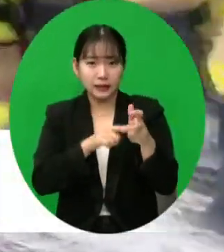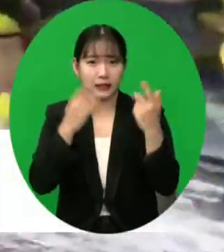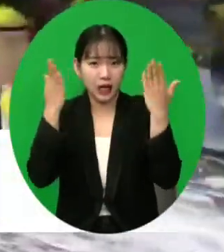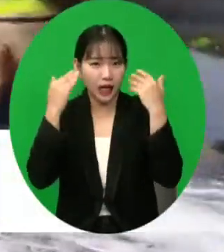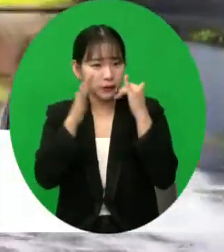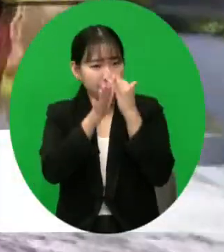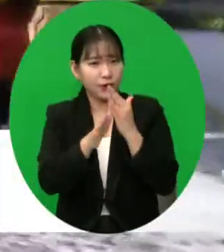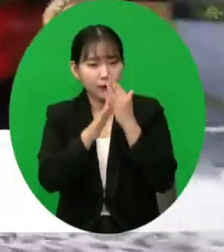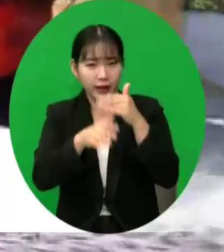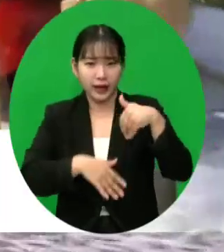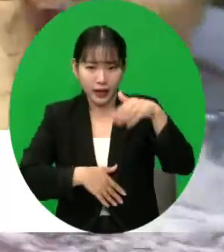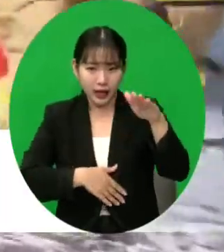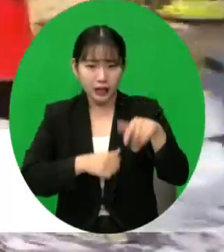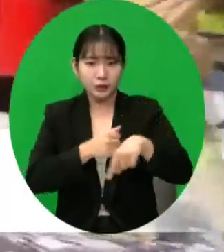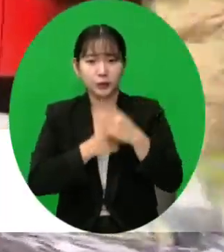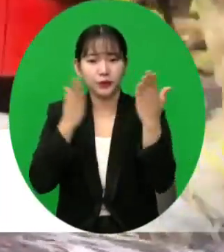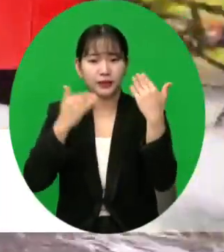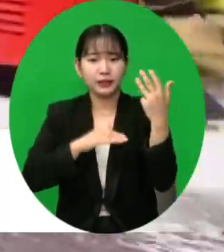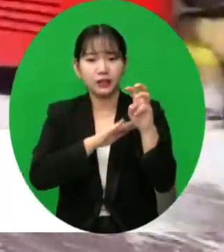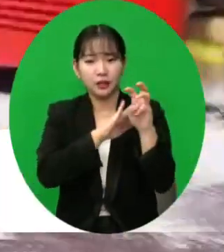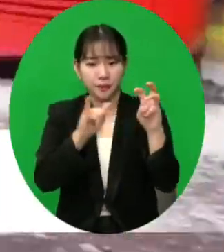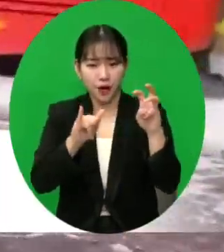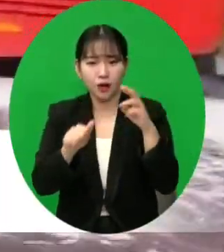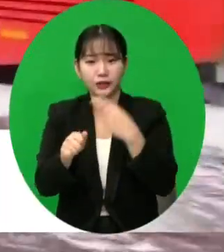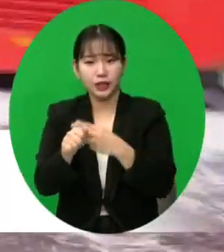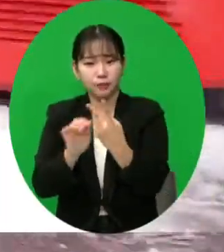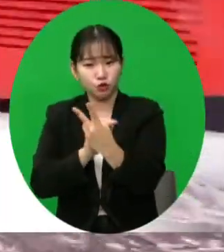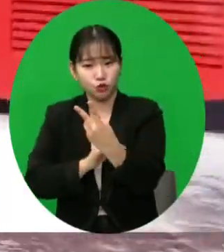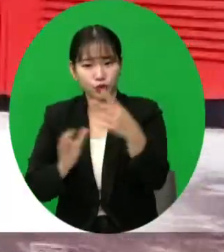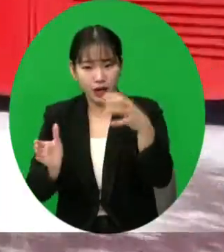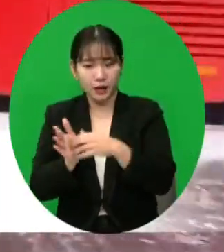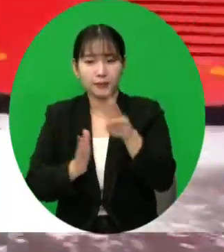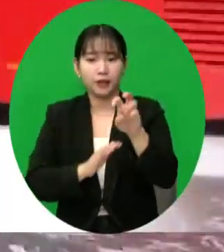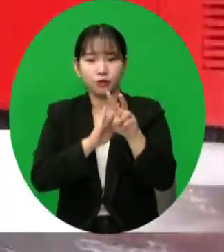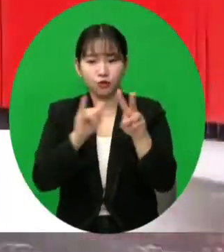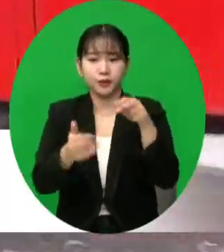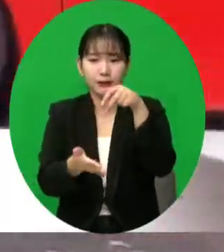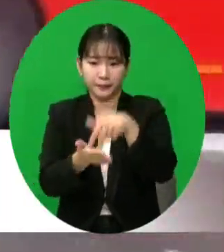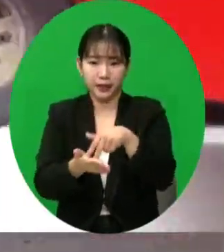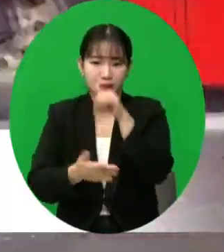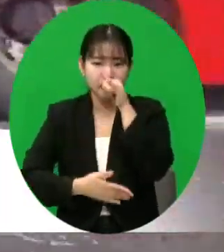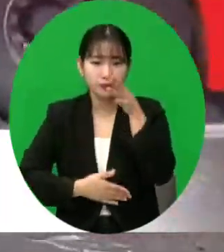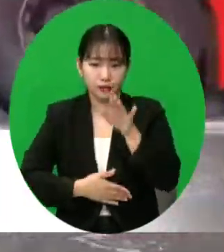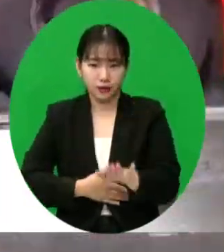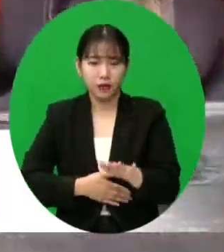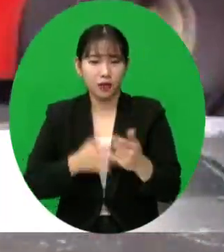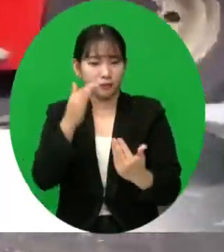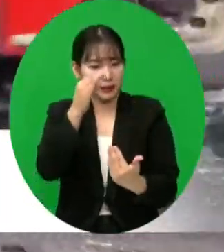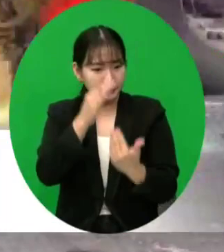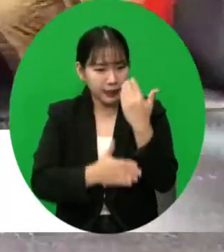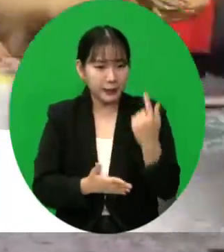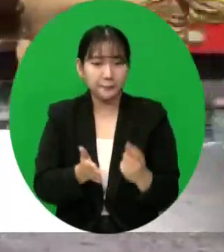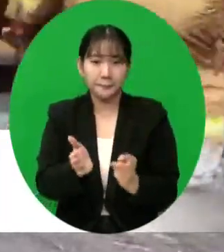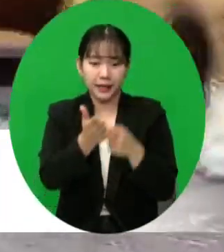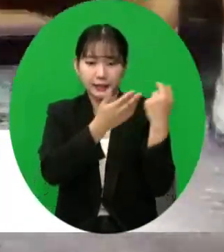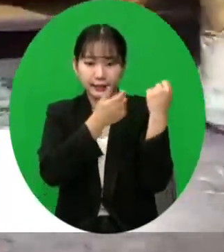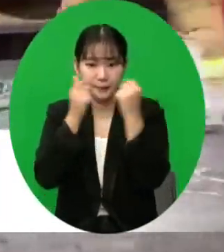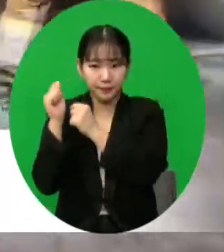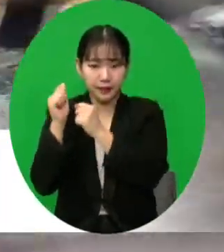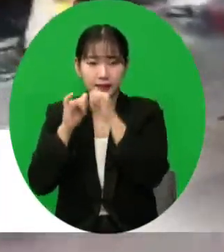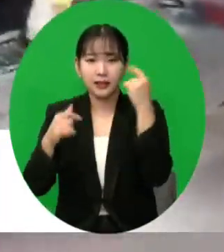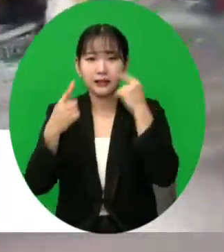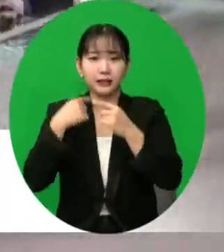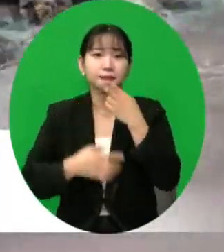학습에 나섰던 초등학생 30명과 교사 등 32명이 탑승하고 있었는데 불이 나자 신속하게 대피해